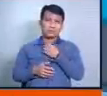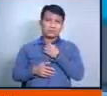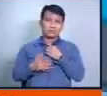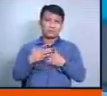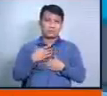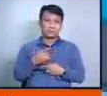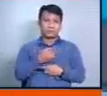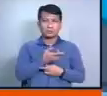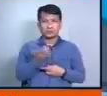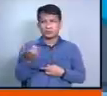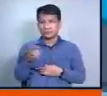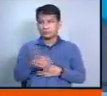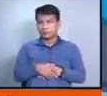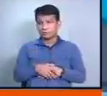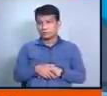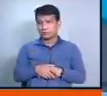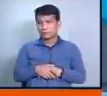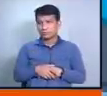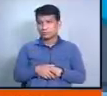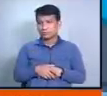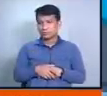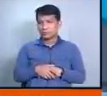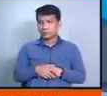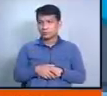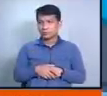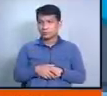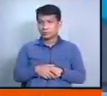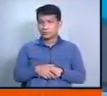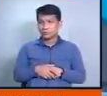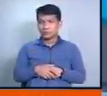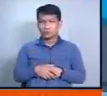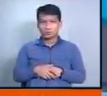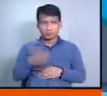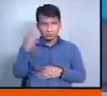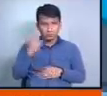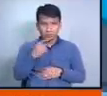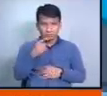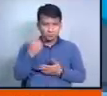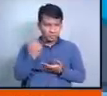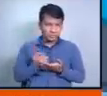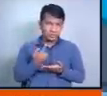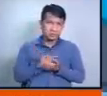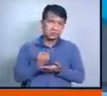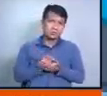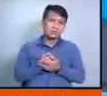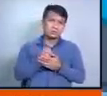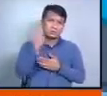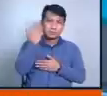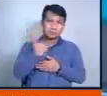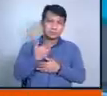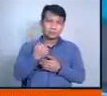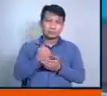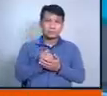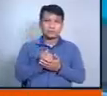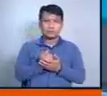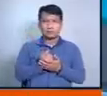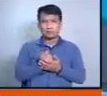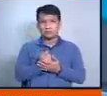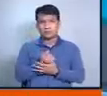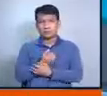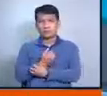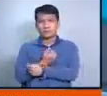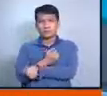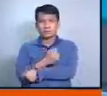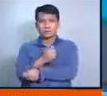yan. Sila may gustong umutang kasi nga po, maliit lang yung kanilang sweldo, hindi tama, hindi sapat. Kaya napipilitan